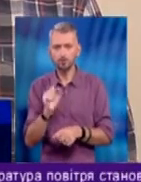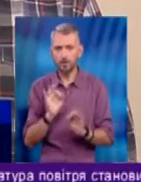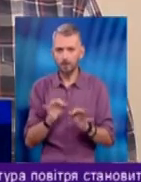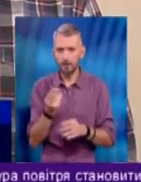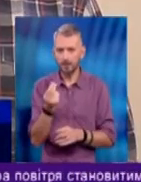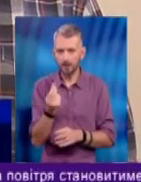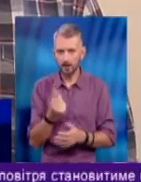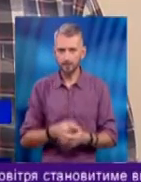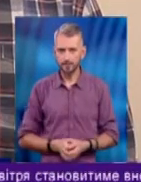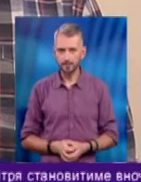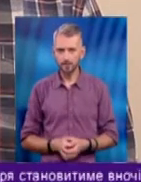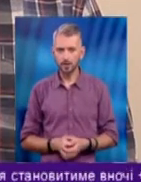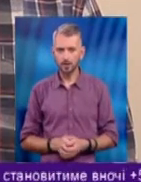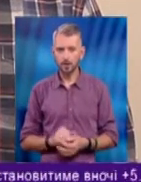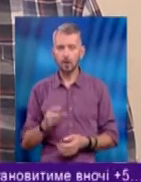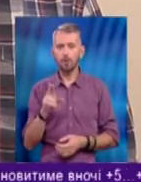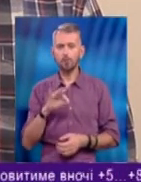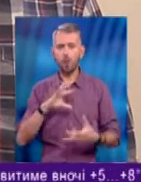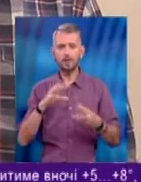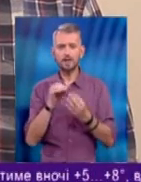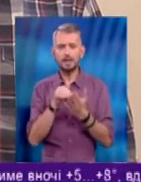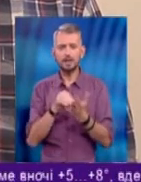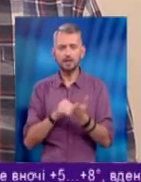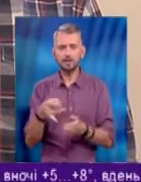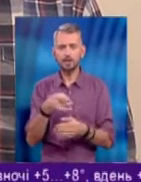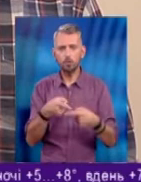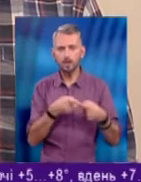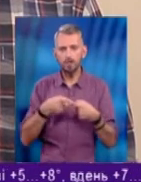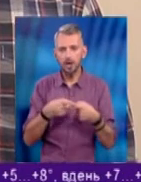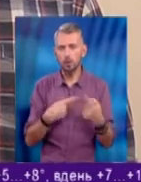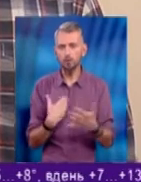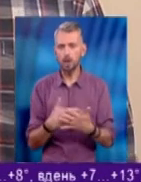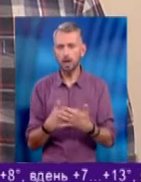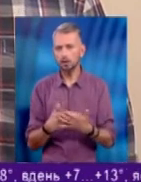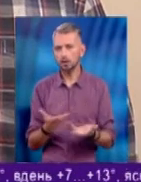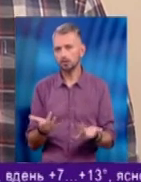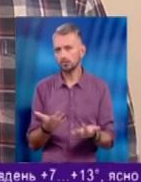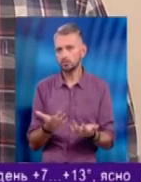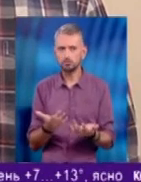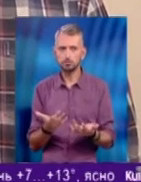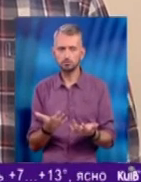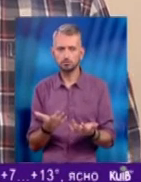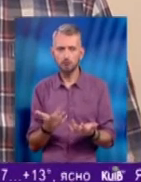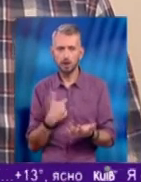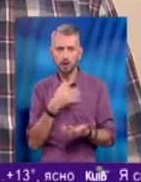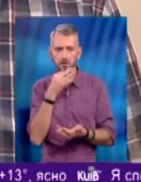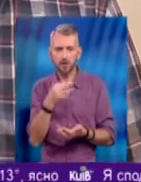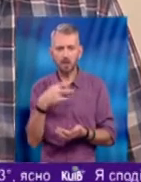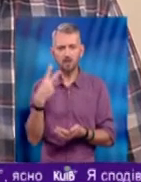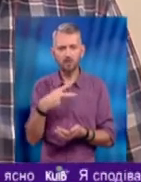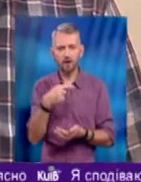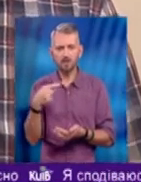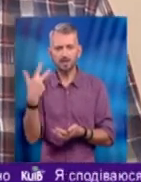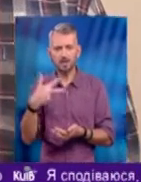деньги. По статистике в Республике Беларусь, ну, это порядка, я бы сказал,